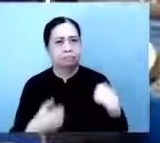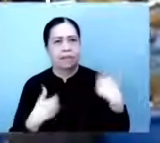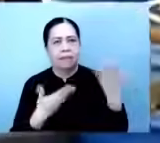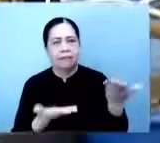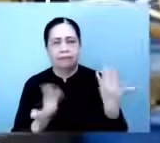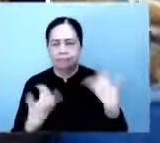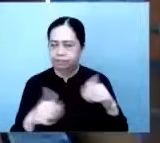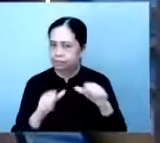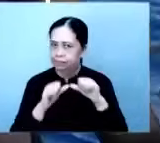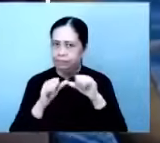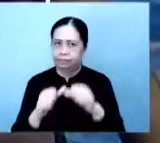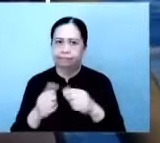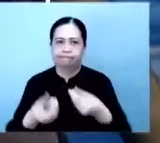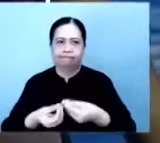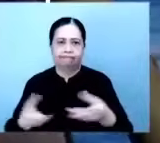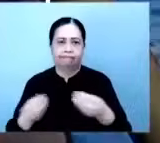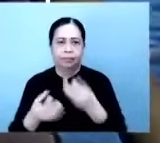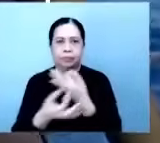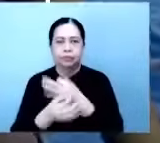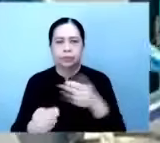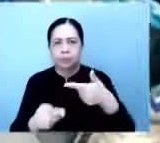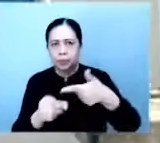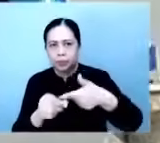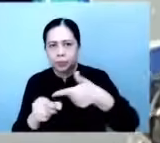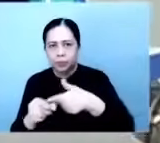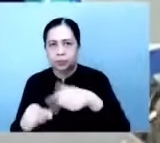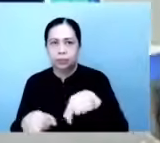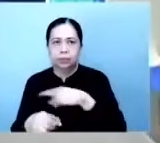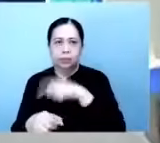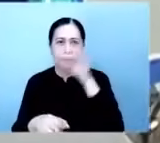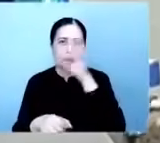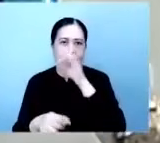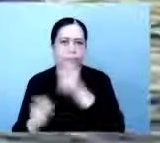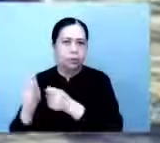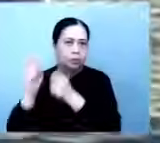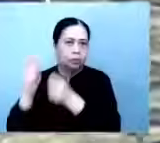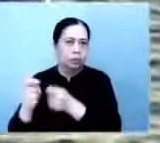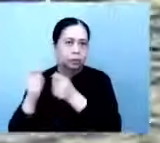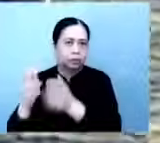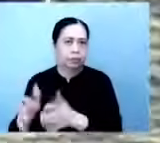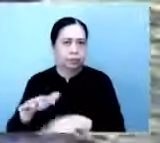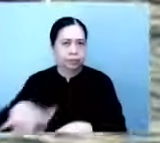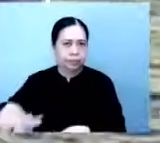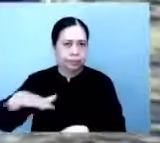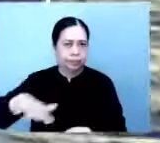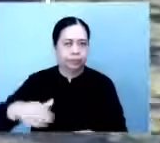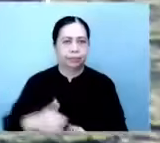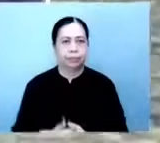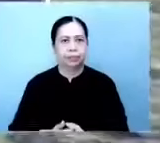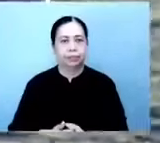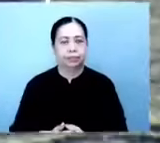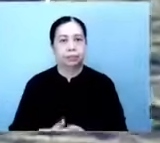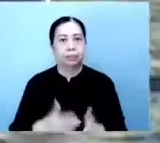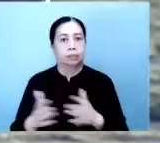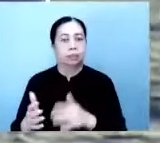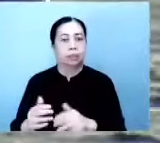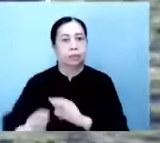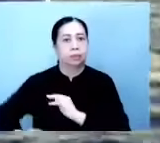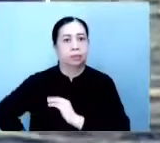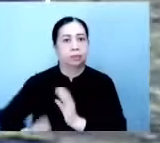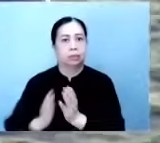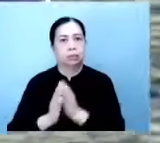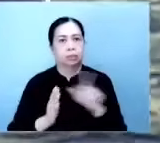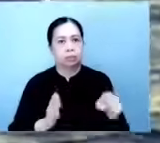ang BIFAR sa pamamahagi ng libreng krudo sa mga Pinoy na mangingisda roon. Bukod sa militia vessels,